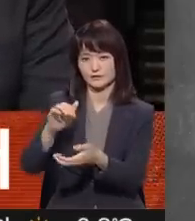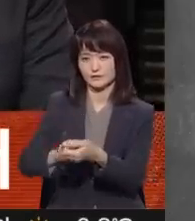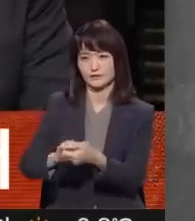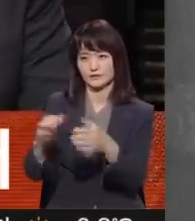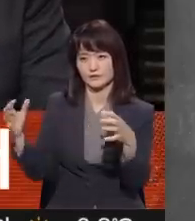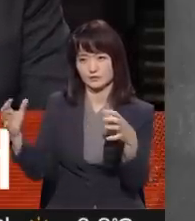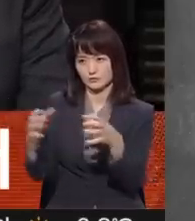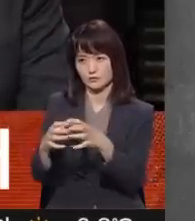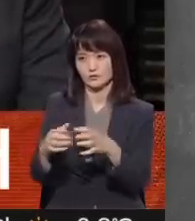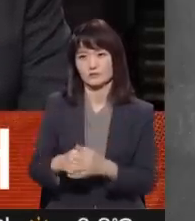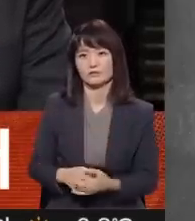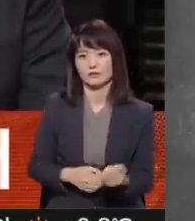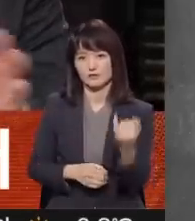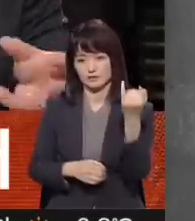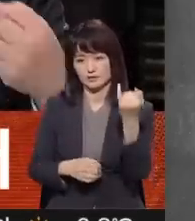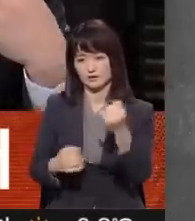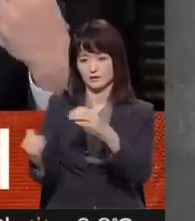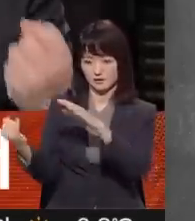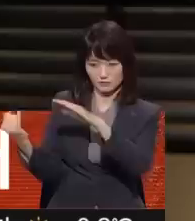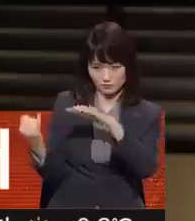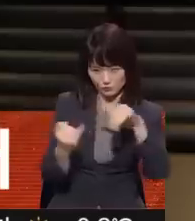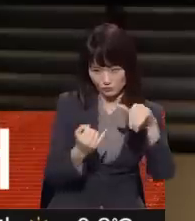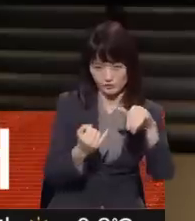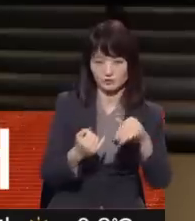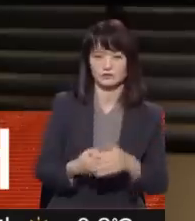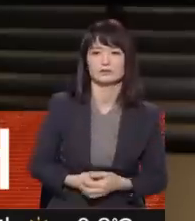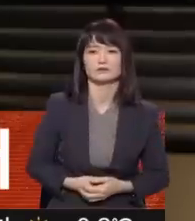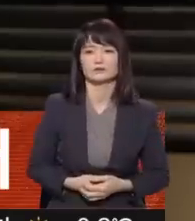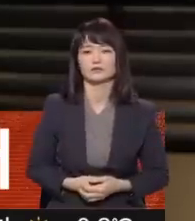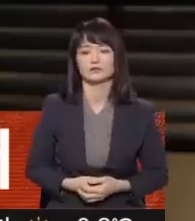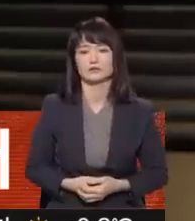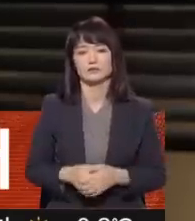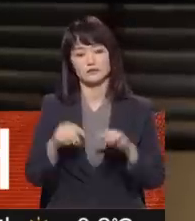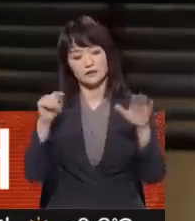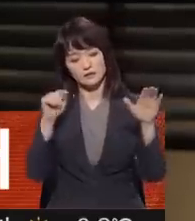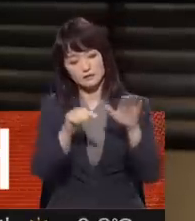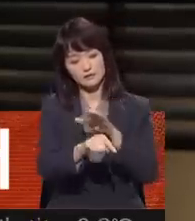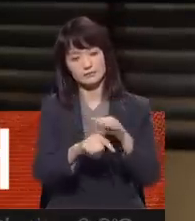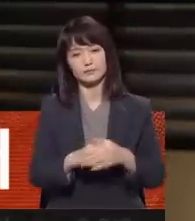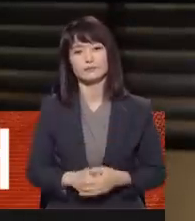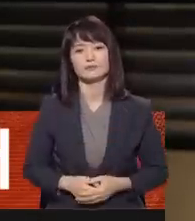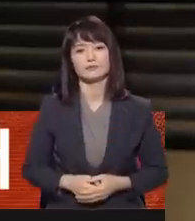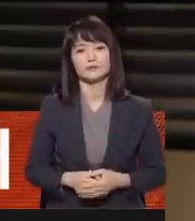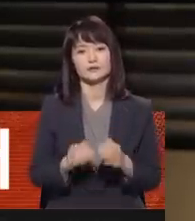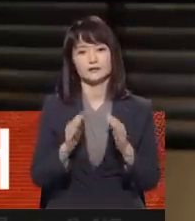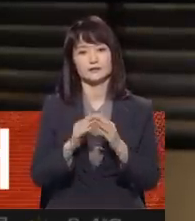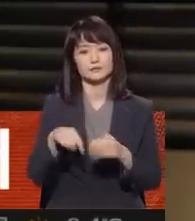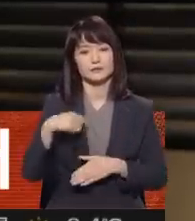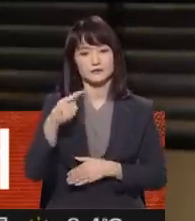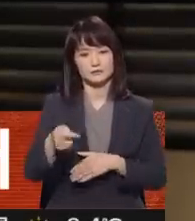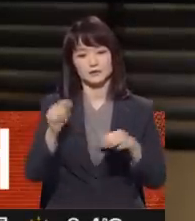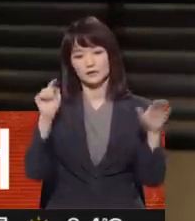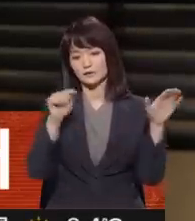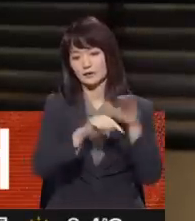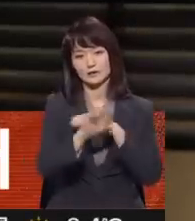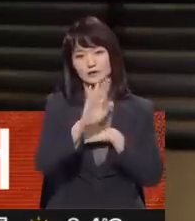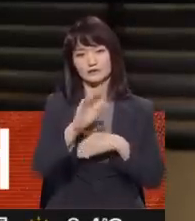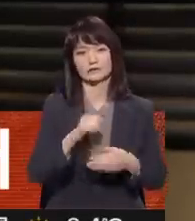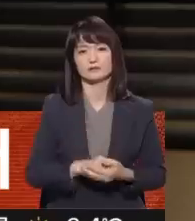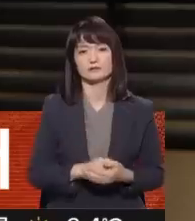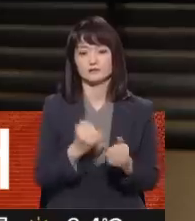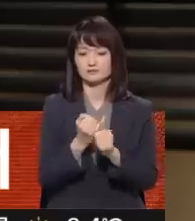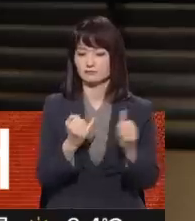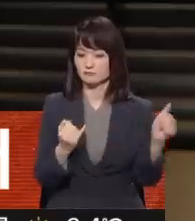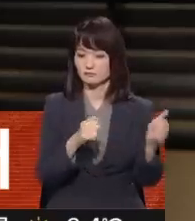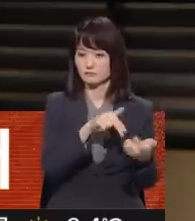항상 언니가 불러요 오빠도 있긴 한데 하여튼 언니가 부른다고 하고 언니가 불러서 가면 외박을 하던 어떤 그런게 반복이 됐고 남편